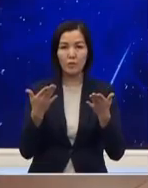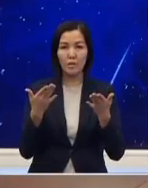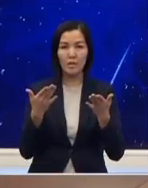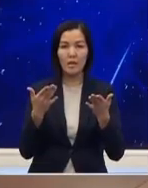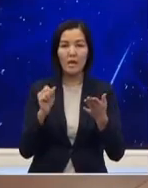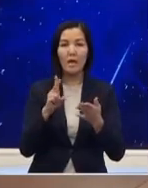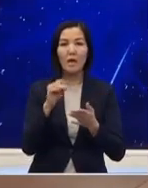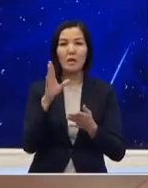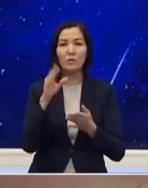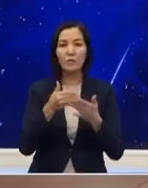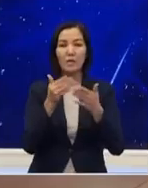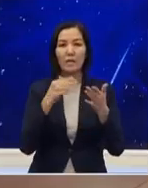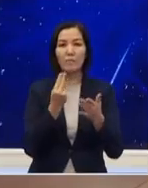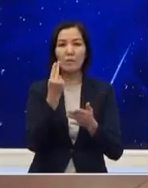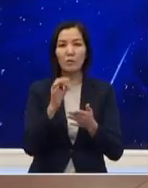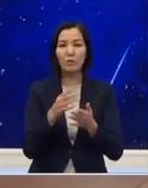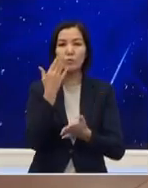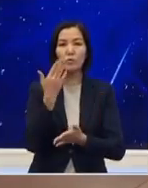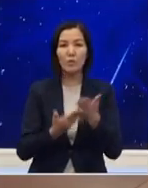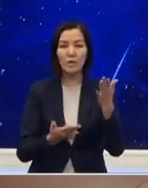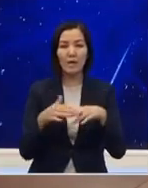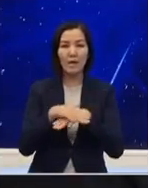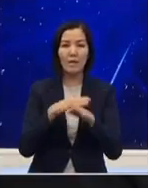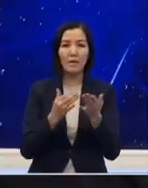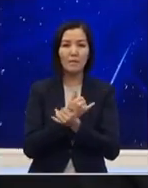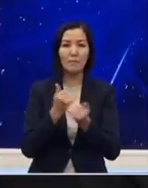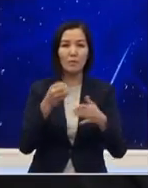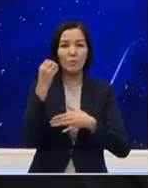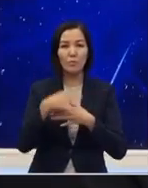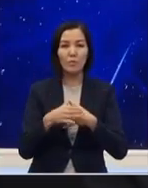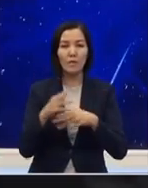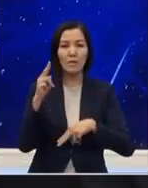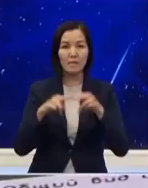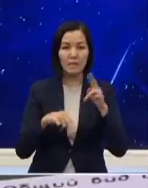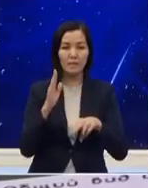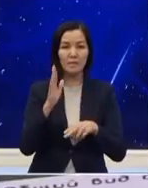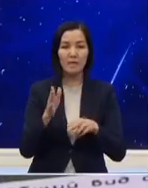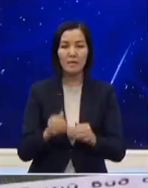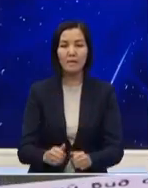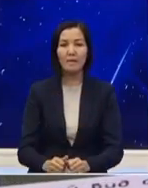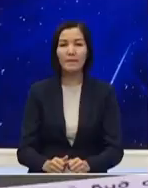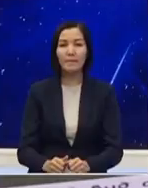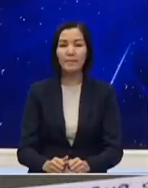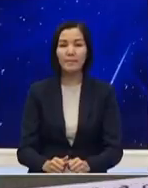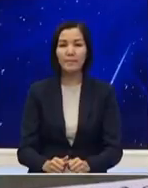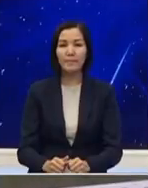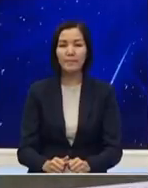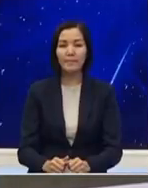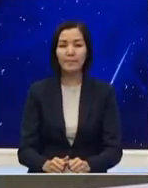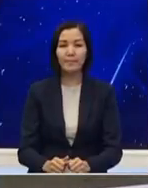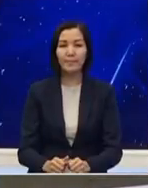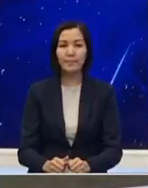қайтады. Ақсулықтар алдымен цон сұрады. Халыққа қызмет көрсету орталығы салынса... Здесь будет здание и цона,